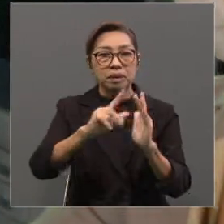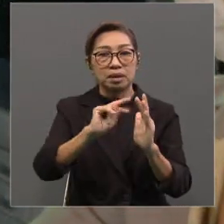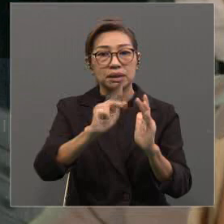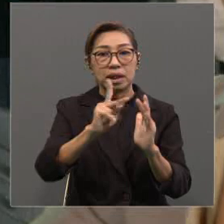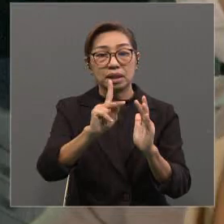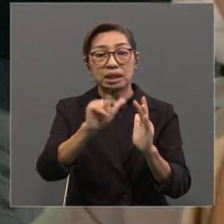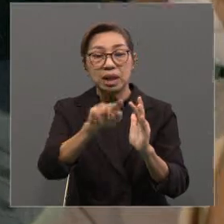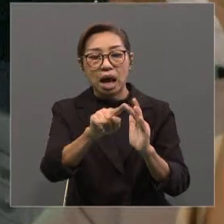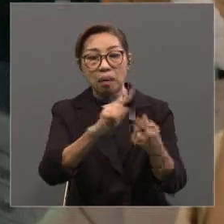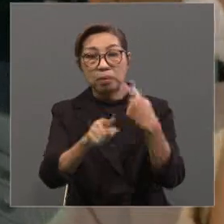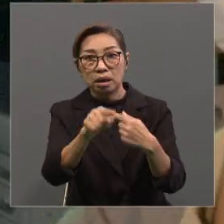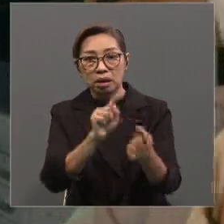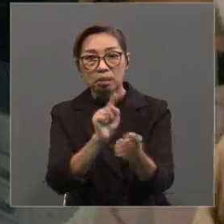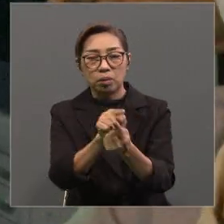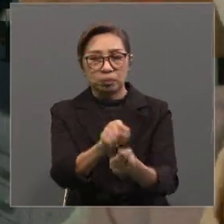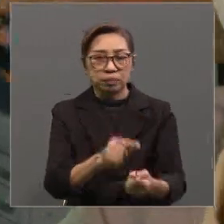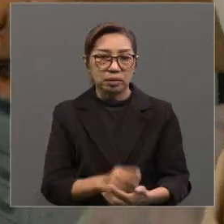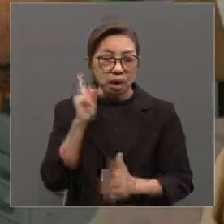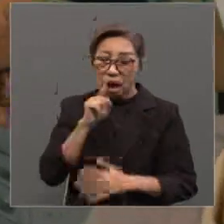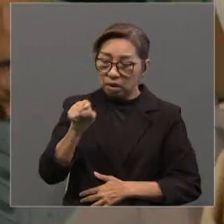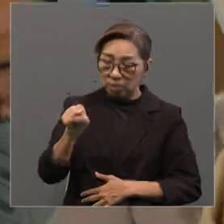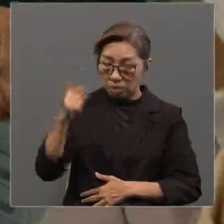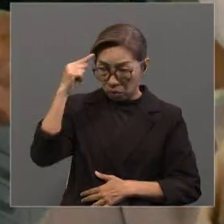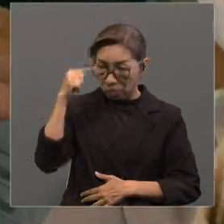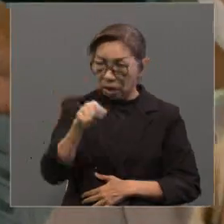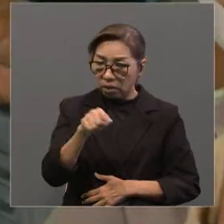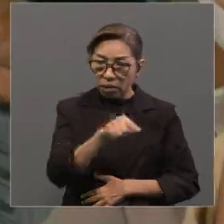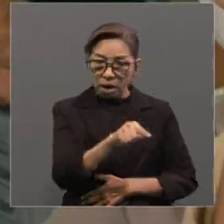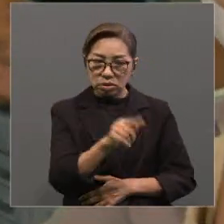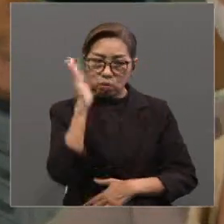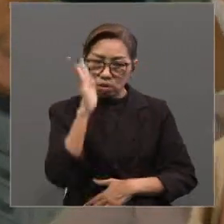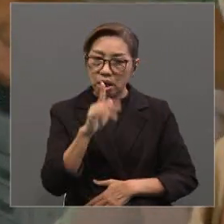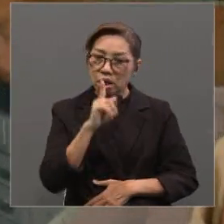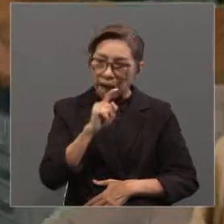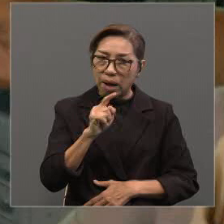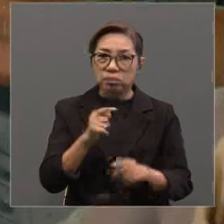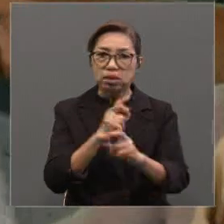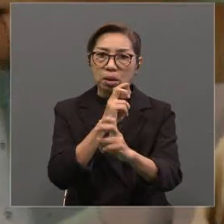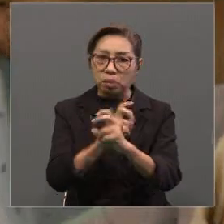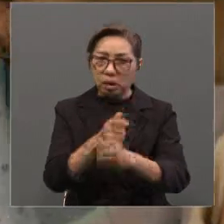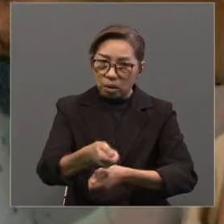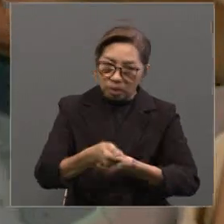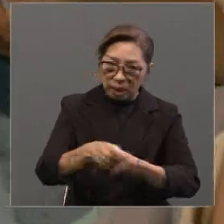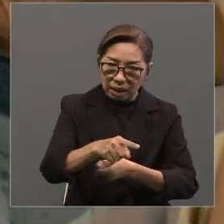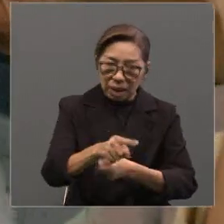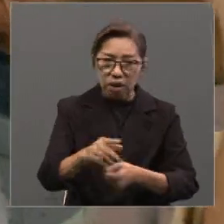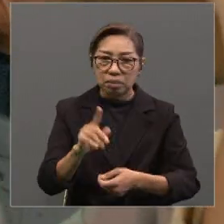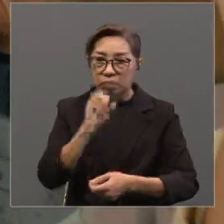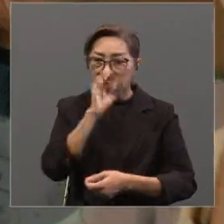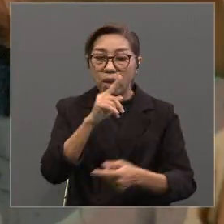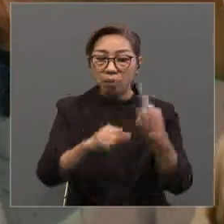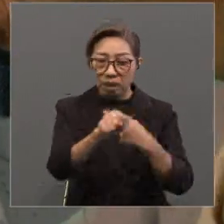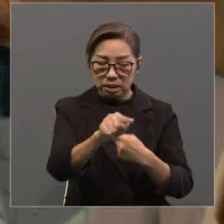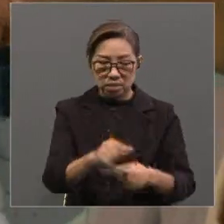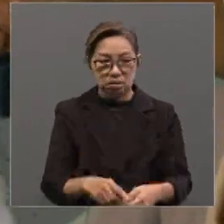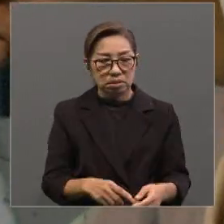แล้วตอนนี้ยังพรหลังจากครับถามหาเครื่องถามหาน้ำยาถามอะไรพวกนี้แล้ว หาเพื่อนหาว่ามันหาว่าไอ้ฝรั่งนี่ไม่เป็นคนบ้